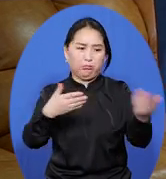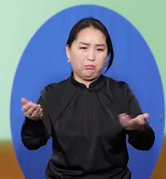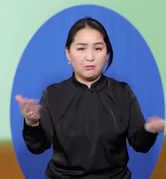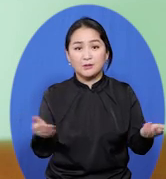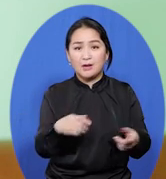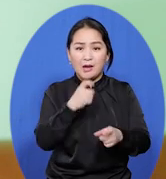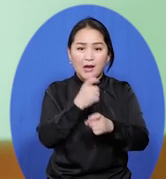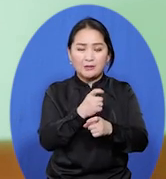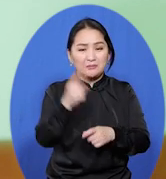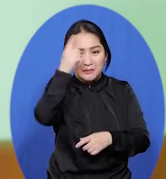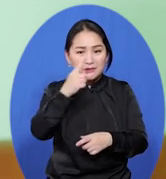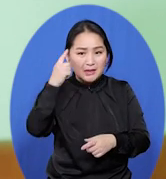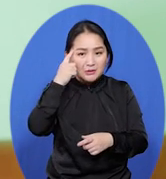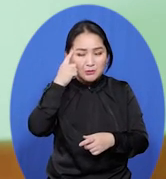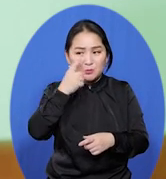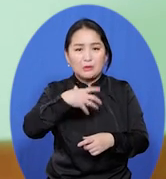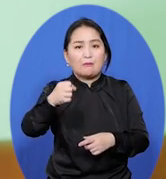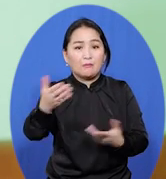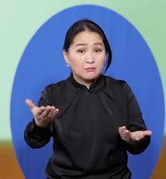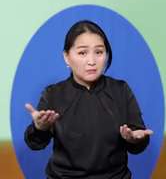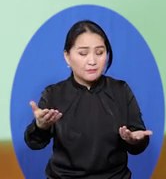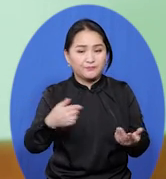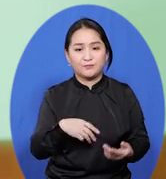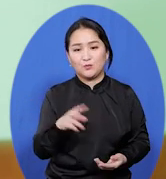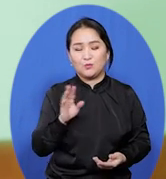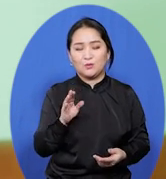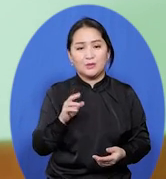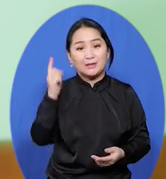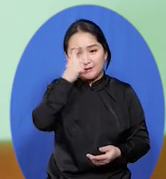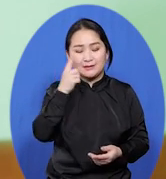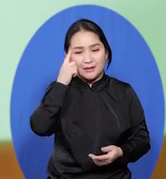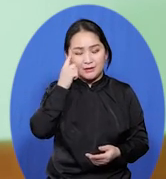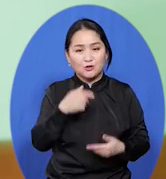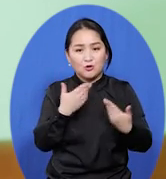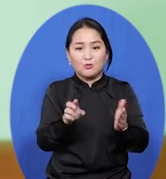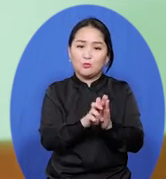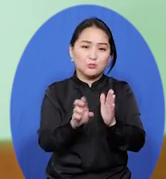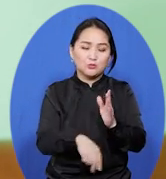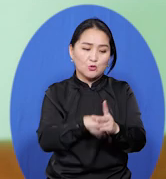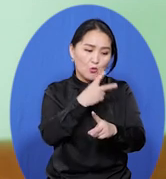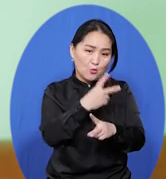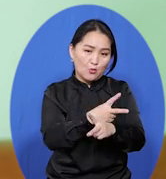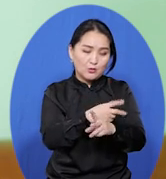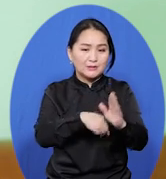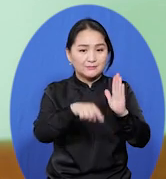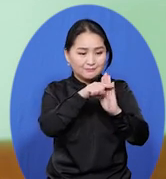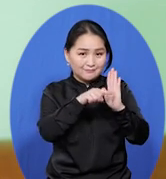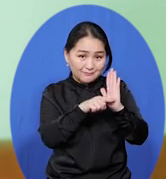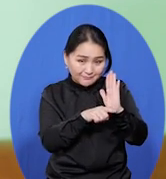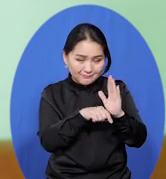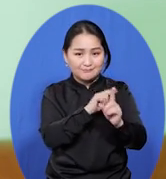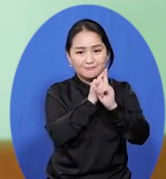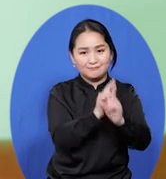байна. Бараг л халамжийг танил талаараа өгж ийн гэдэг ч хүмүүс байдаг шүү дээ. Тэр халамж нь танил талаараа өгөх ямар ч боломжгүй шүү дээ. Яг л тэр хуулийн заал зүйлтийг